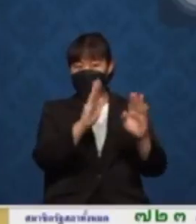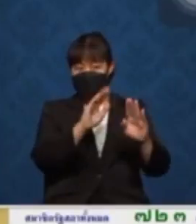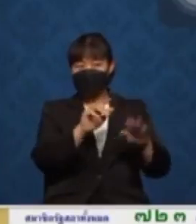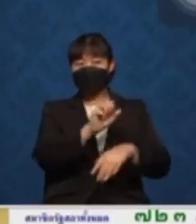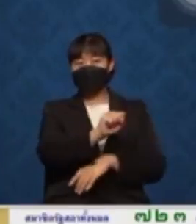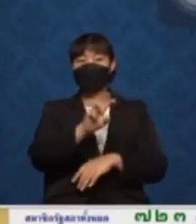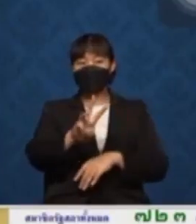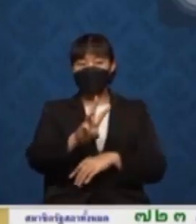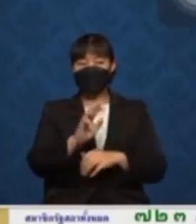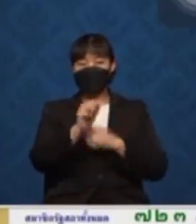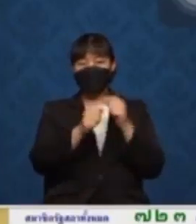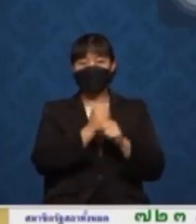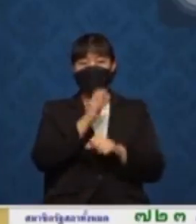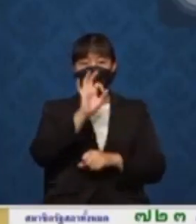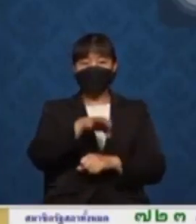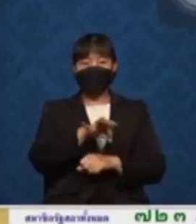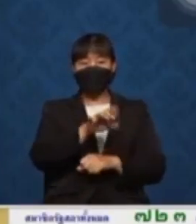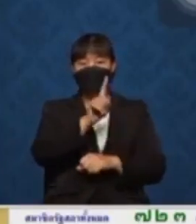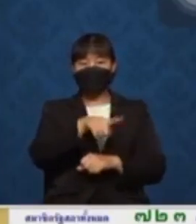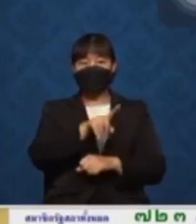ราช1970